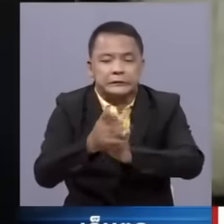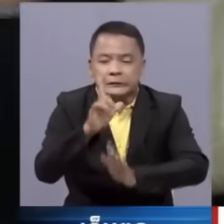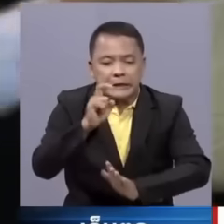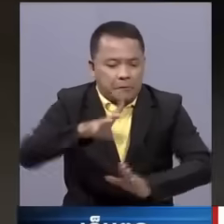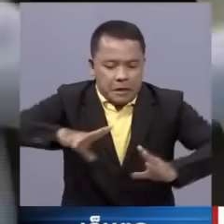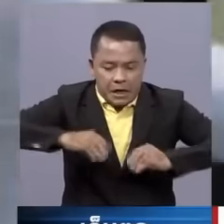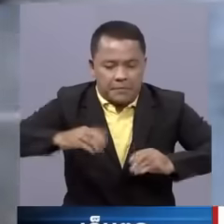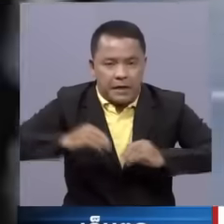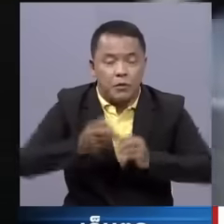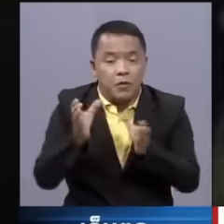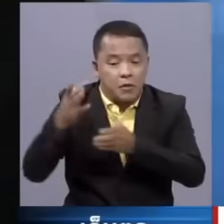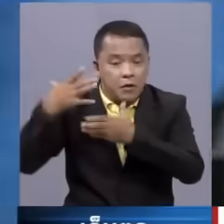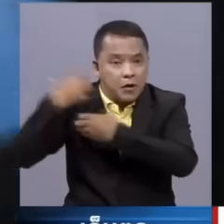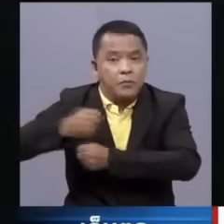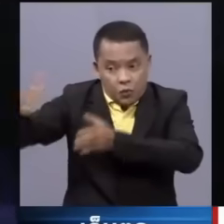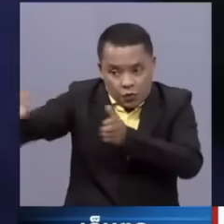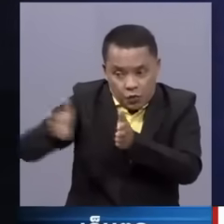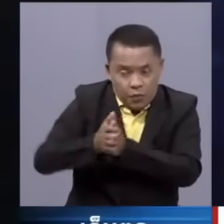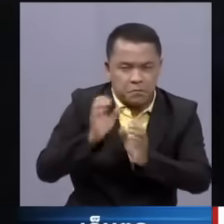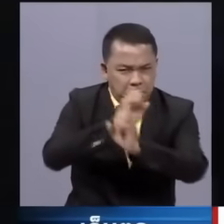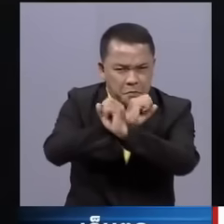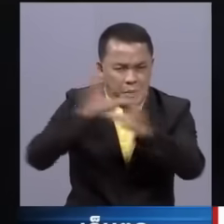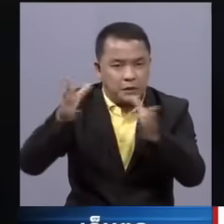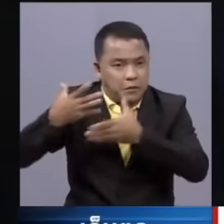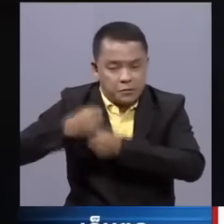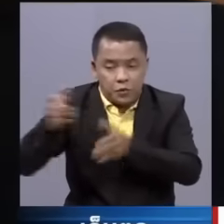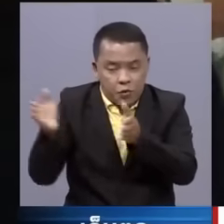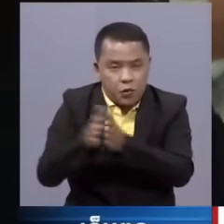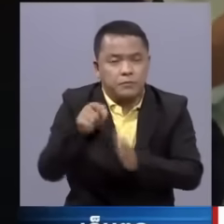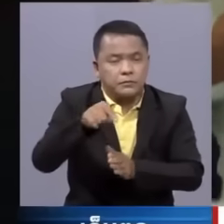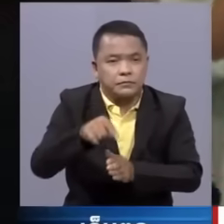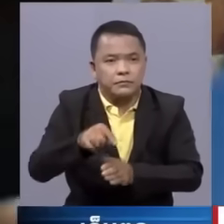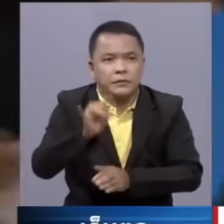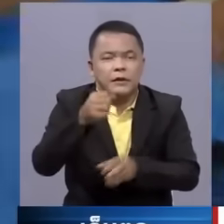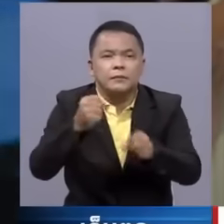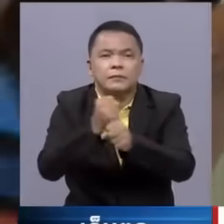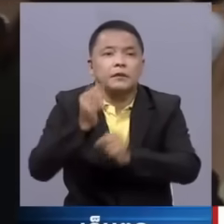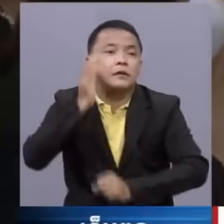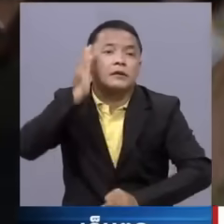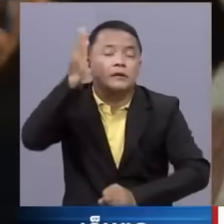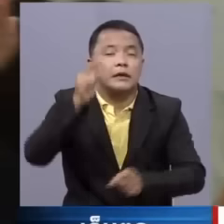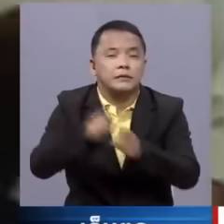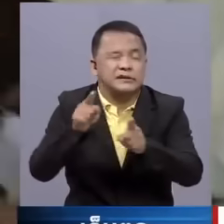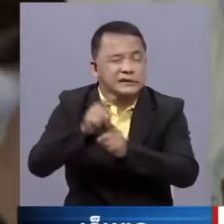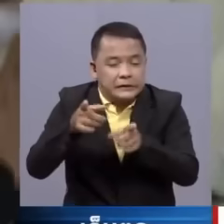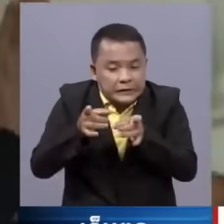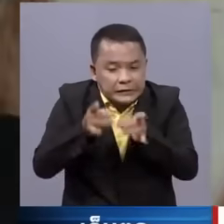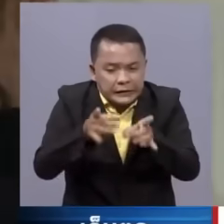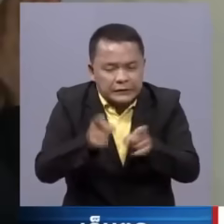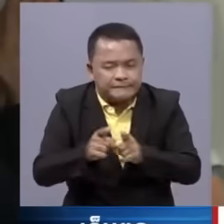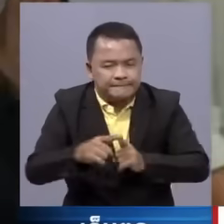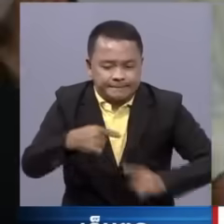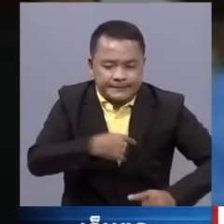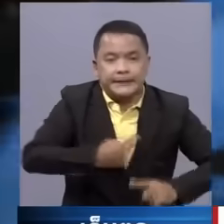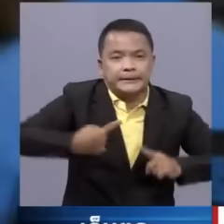หากมีการดึงประชาธิปัตย์มาร่วมรัฐบาลภายใต้ความไม่ชัดเจนแบบนี้อีกเนี่ยนะครับมันทำไปทำมานอกเหนือจะเป็นการเสี้ยมหนามตำใจ